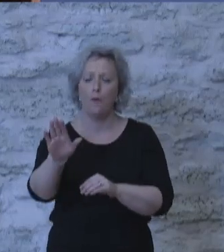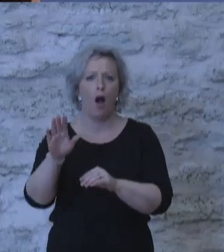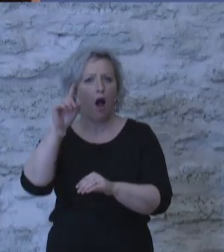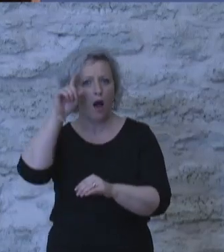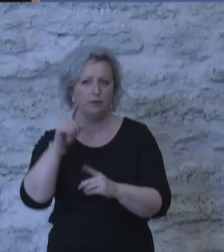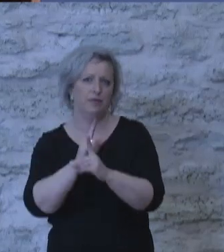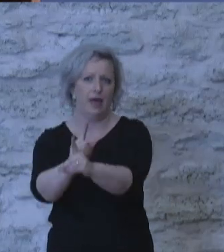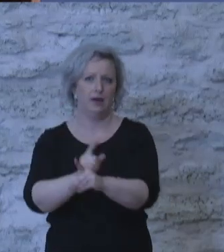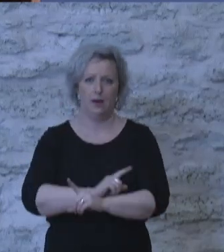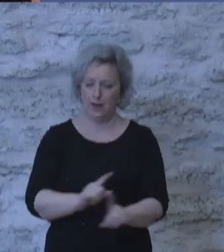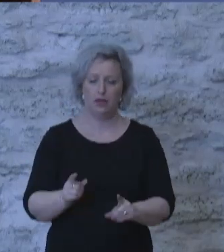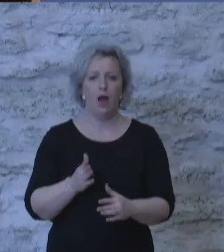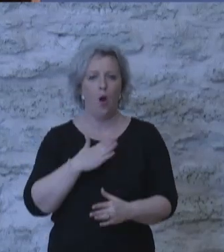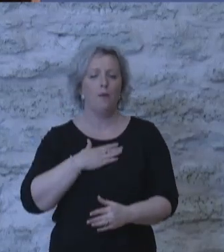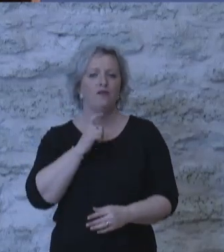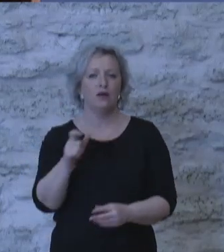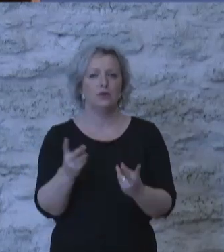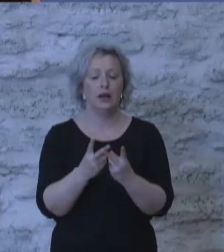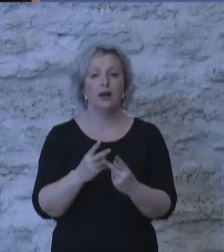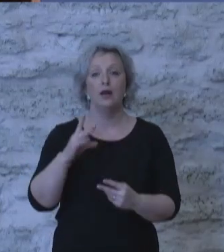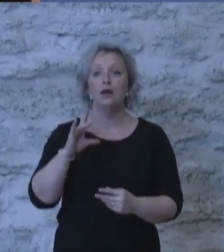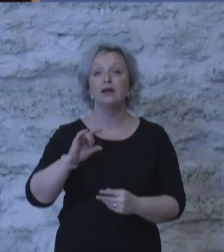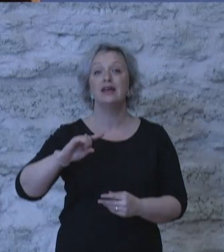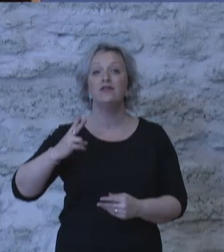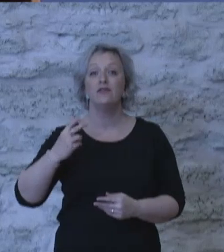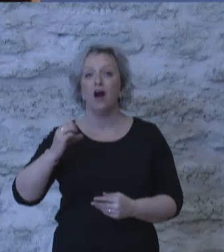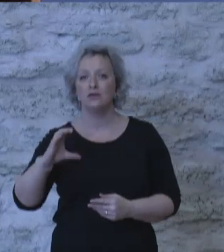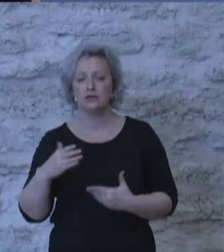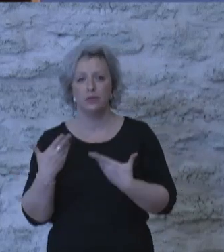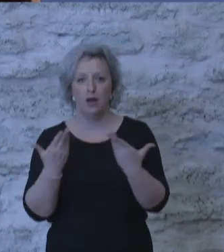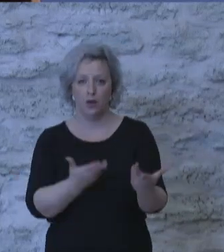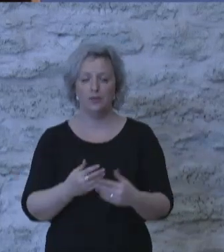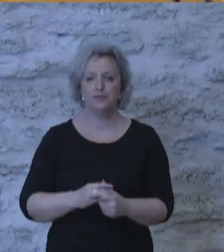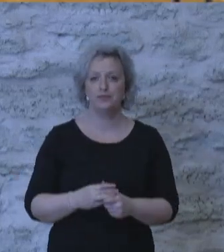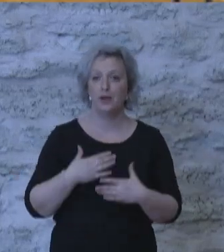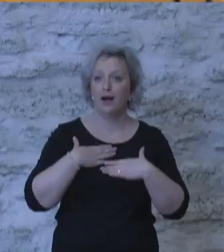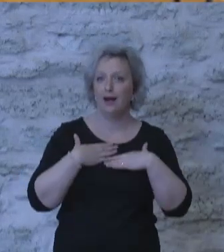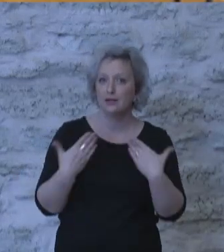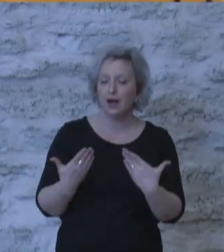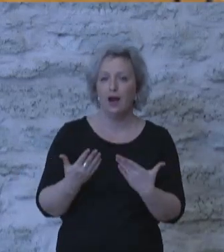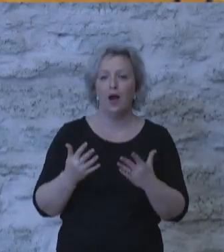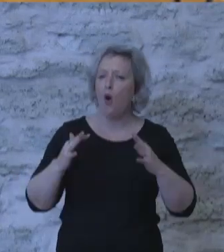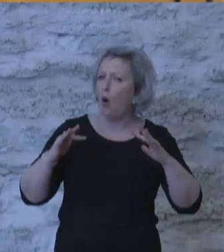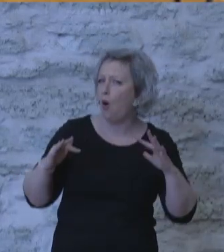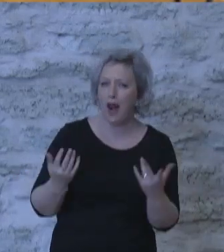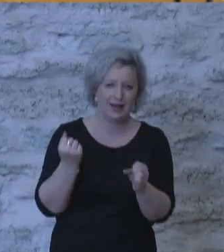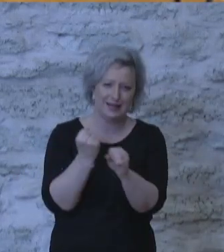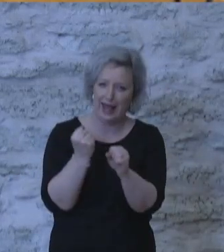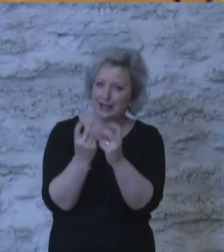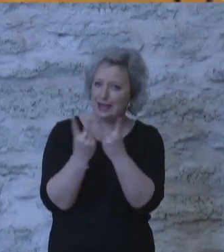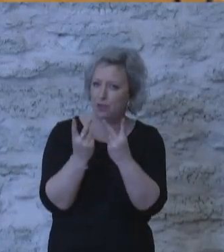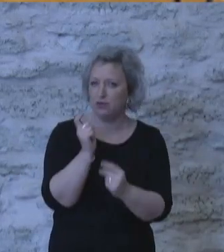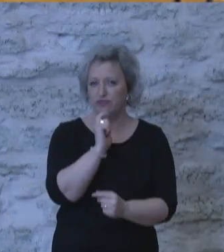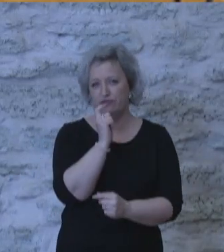See on mu vastus. David Õivas, pal on. Aitäh. No kui te ainult teeks ka nii nagu te